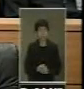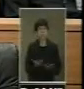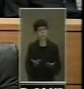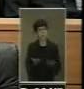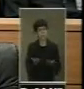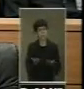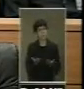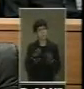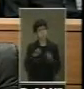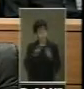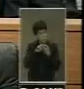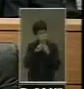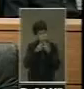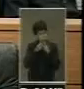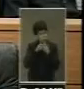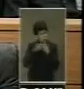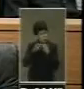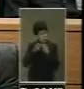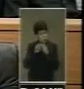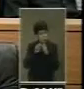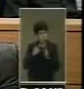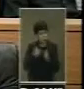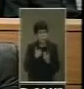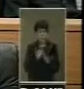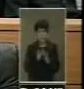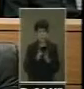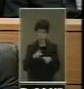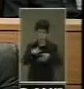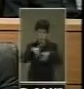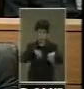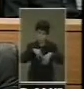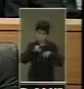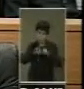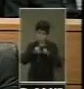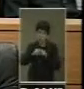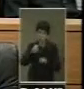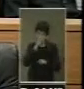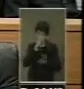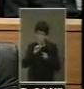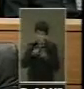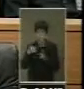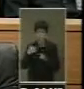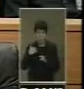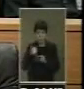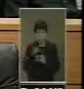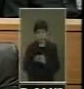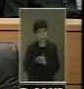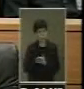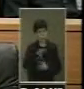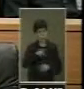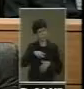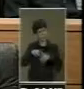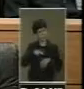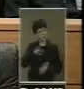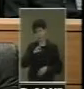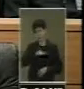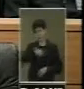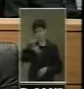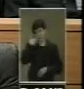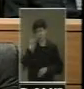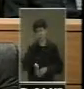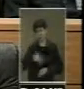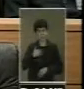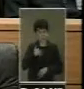นี่คือกำลังวิกฤตจะขยายตัวประชาชนทั่วไปได้เห็นสิ่งเหล่านี้แล้วไม่มีใครชอบใจหรอก